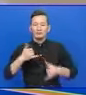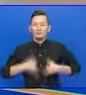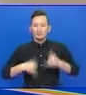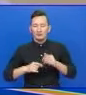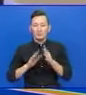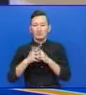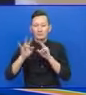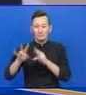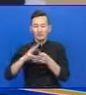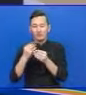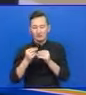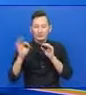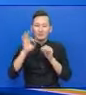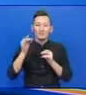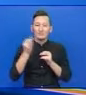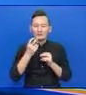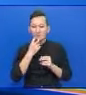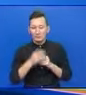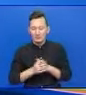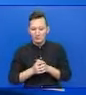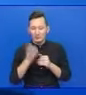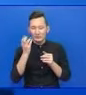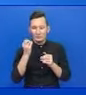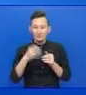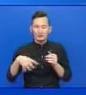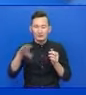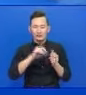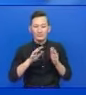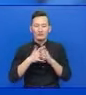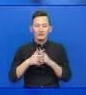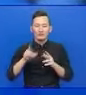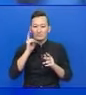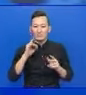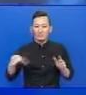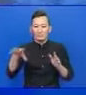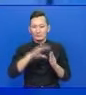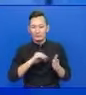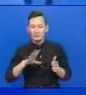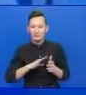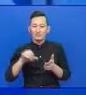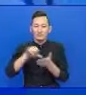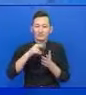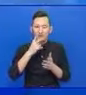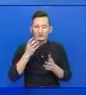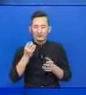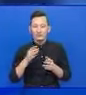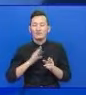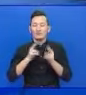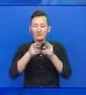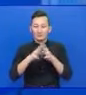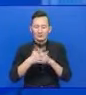бұрады. Сол жақтағы болған оқиға. Туындының жарыққа шығуына облыстық жастар орталығы мұрындық болған. Мақсат дипломмен